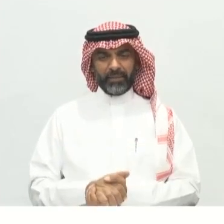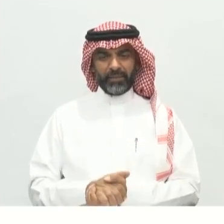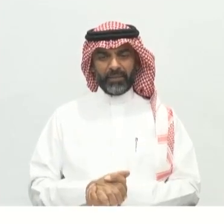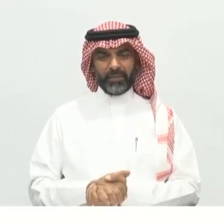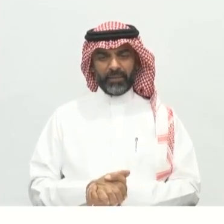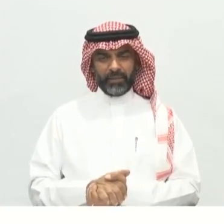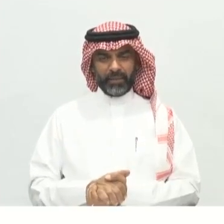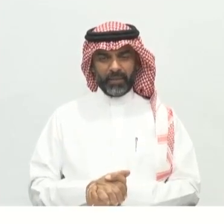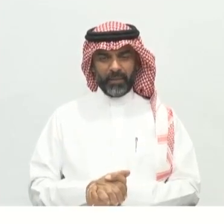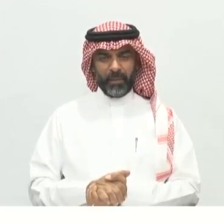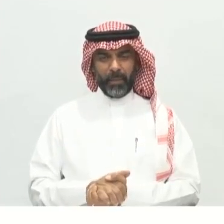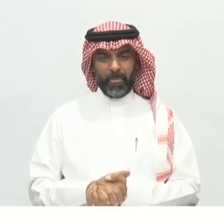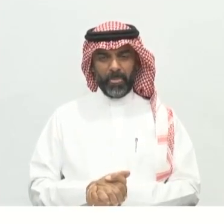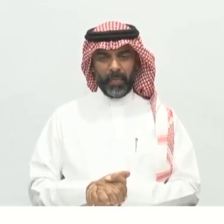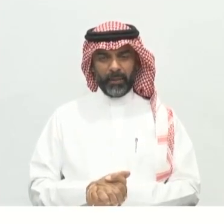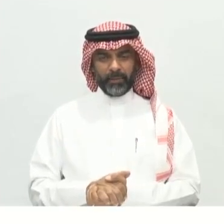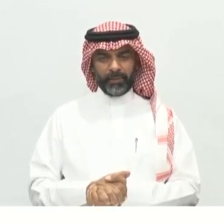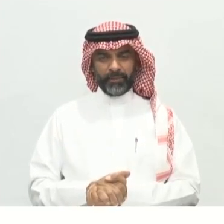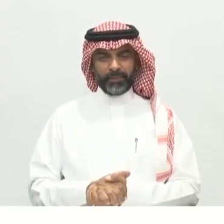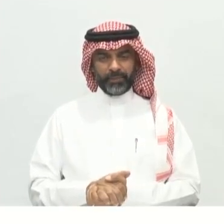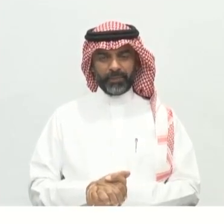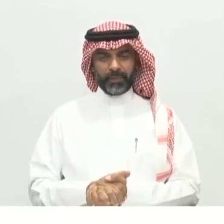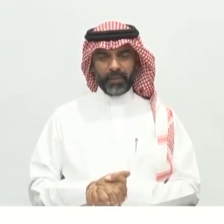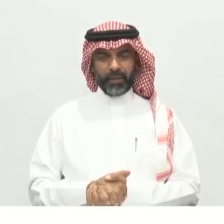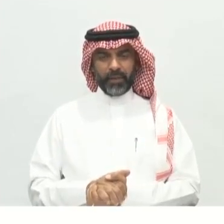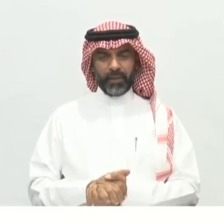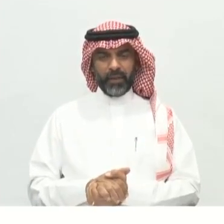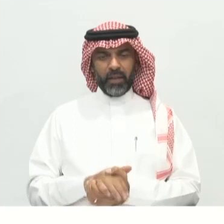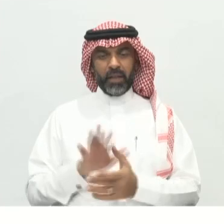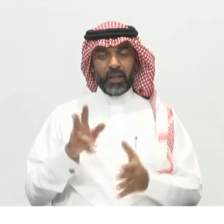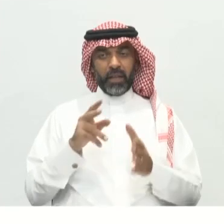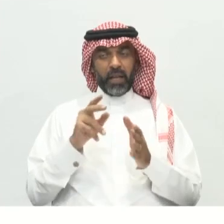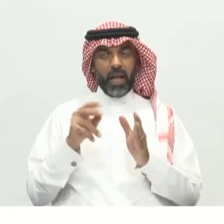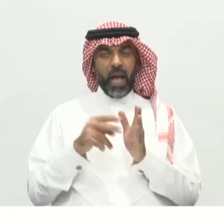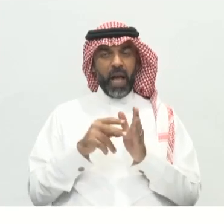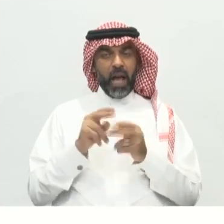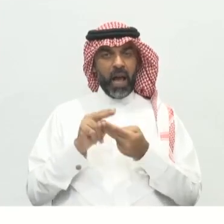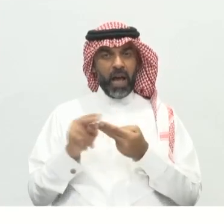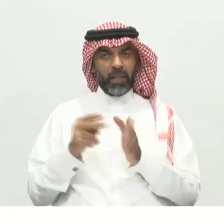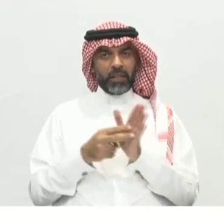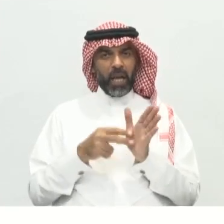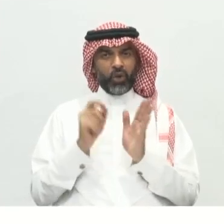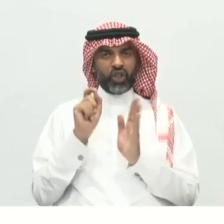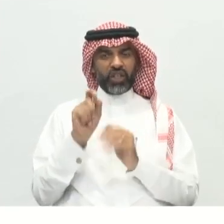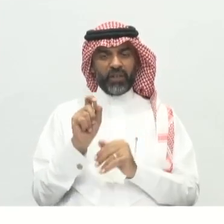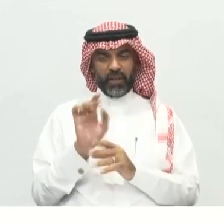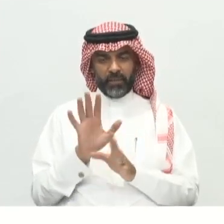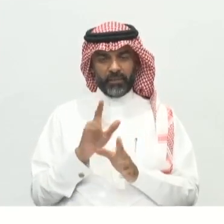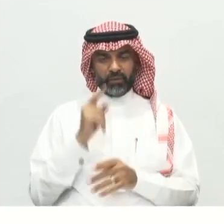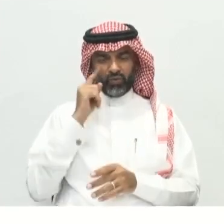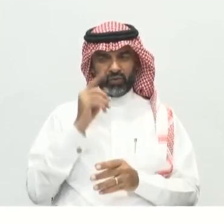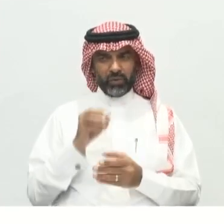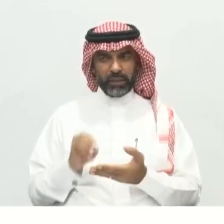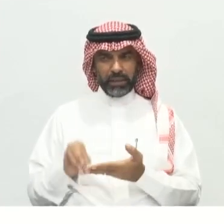هنا كما ذكرنا بوضع السولفر فيرب يساوي صفر في هذا الجزء من المقطع البرمجي ترانزيشن او الانتقالات